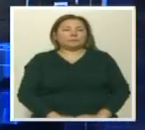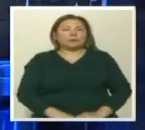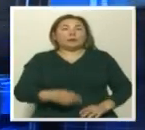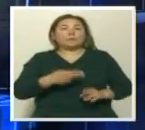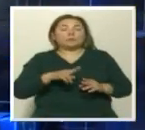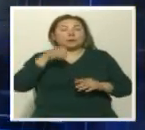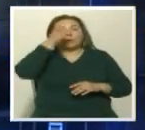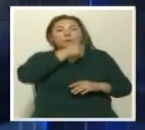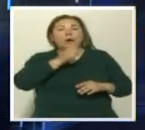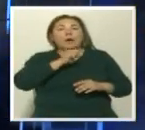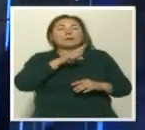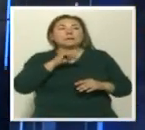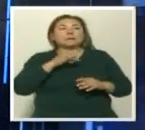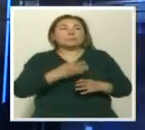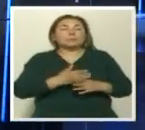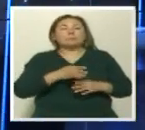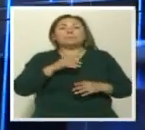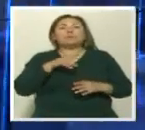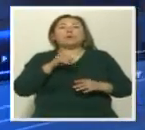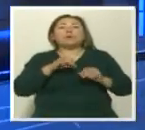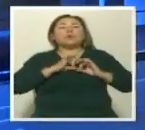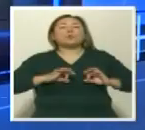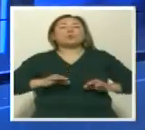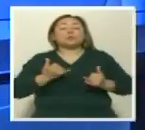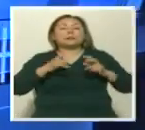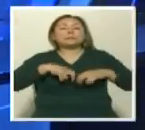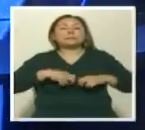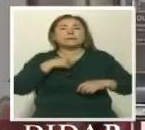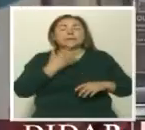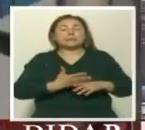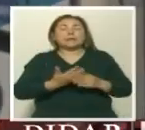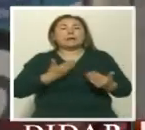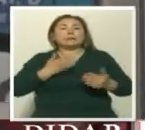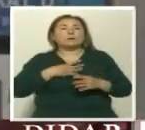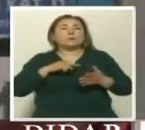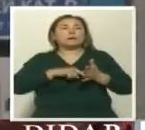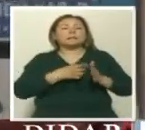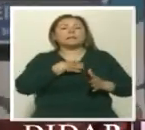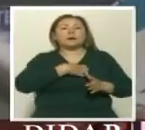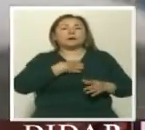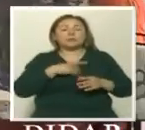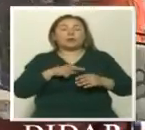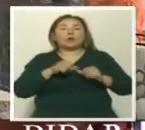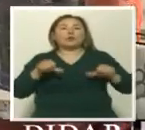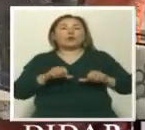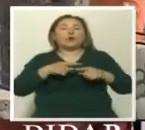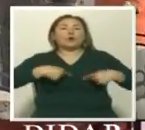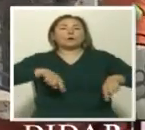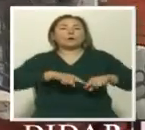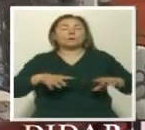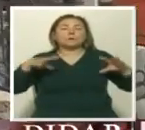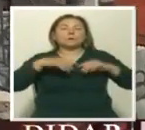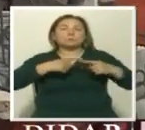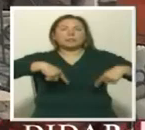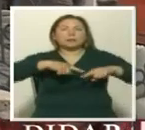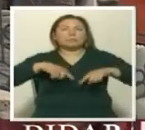Биылдан бастап азапталарға қатысты істі прокуратура тергеп тексерет. Қазір азапталардың алдын алу мақсатында барлық құқық қорғау органдарымен түзету